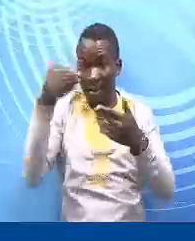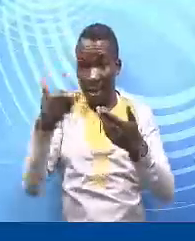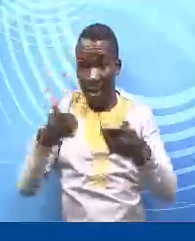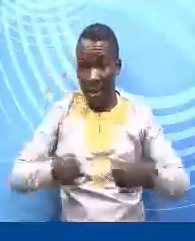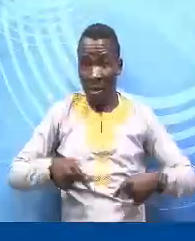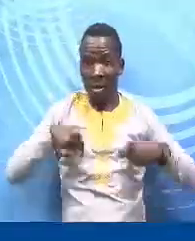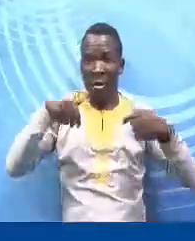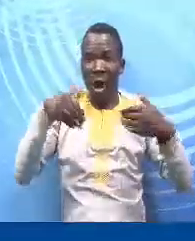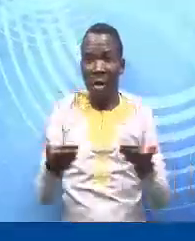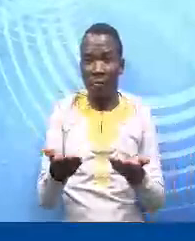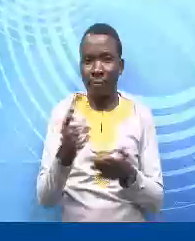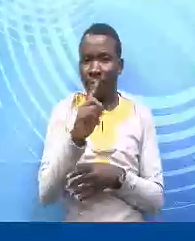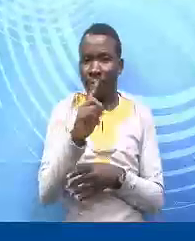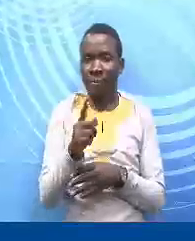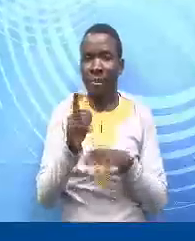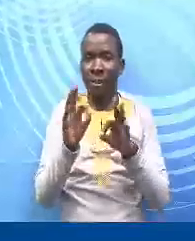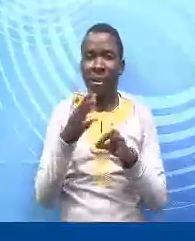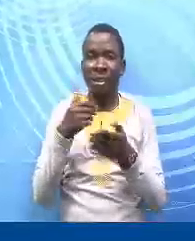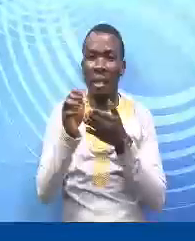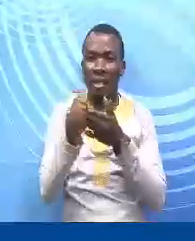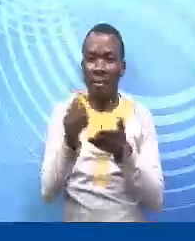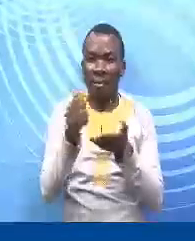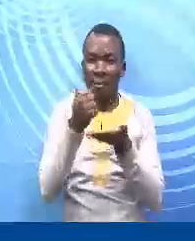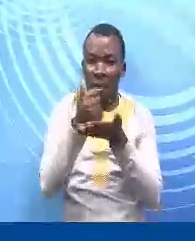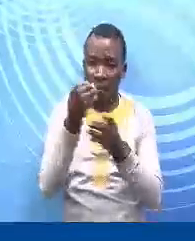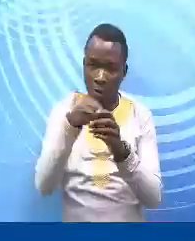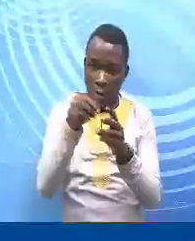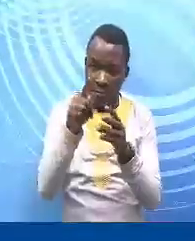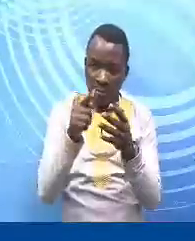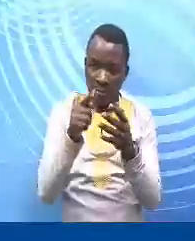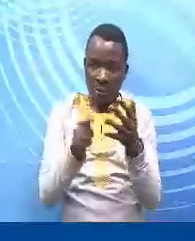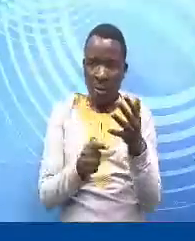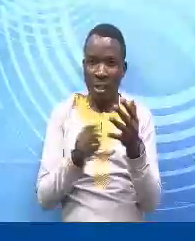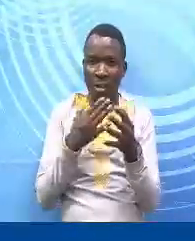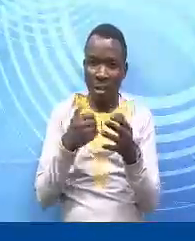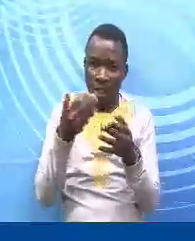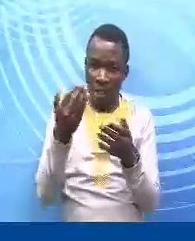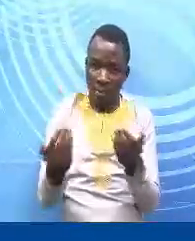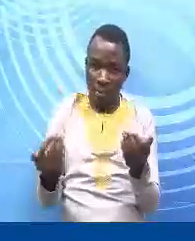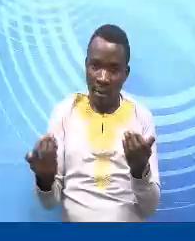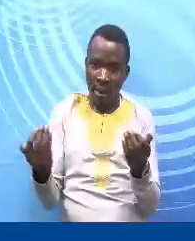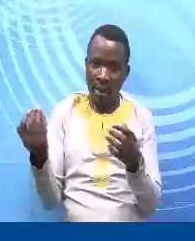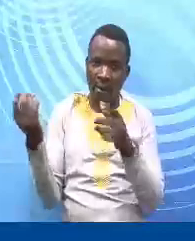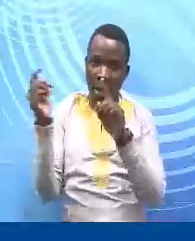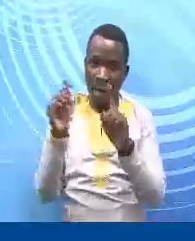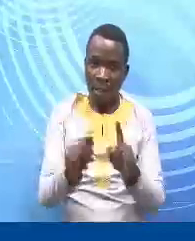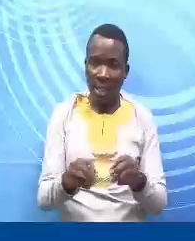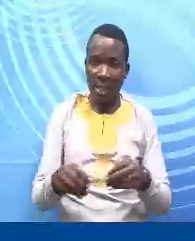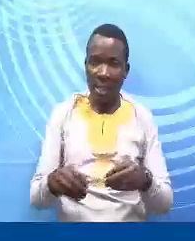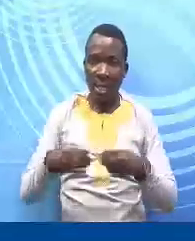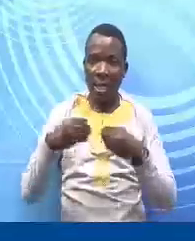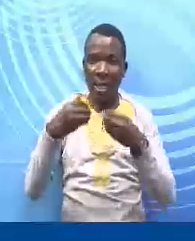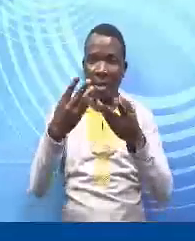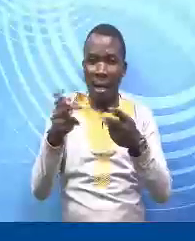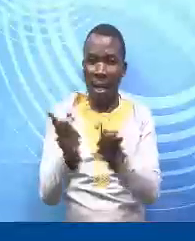bikanyubira mu byo mudaheranwa yifuza ubuyobozi bwamufasha harimo nibi izi nifuza ko aba bantu baza nkabaha kwabo